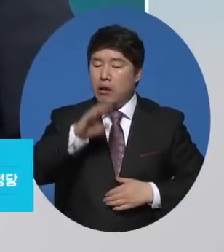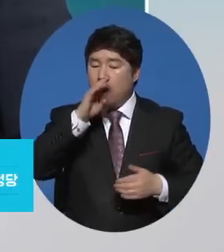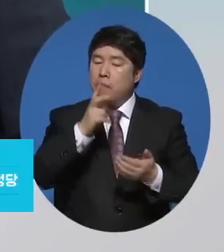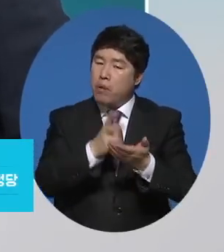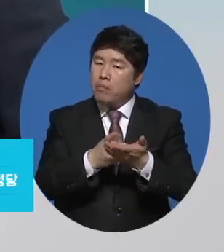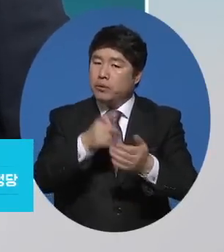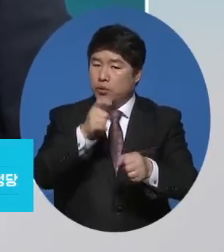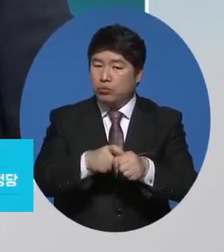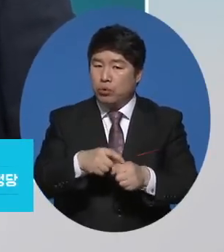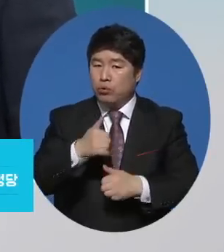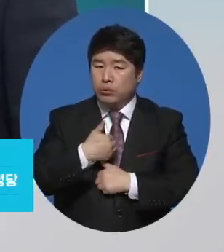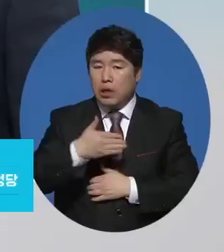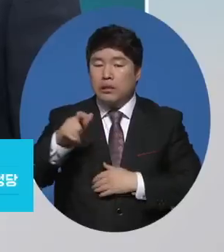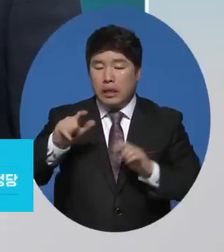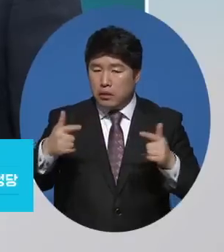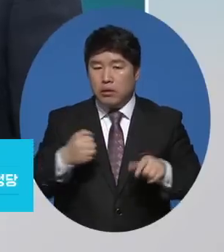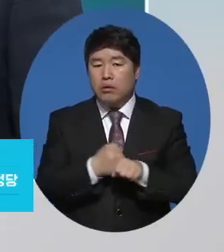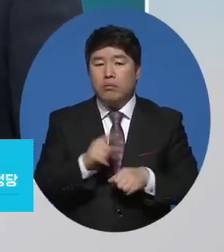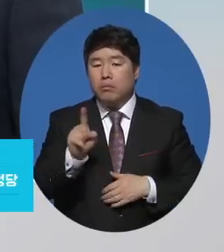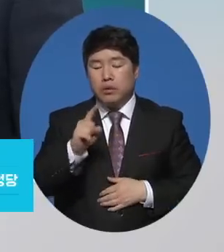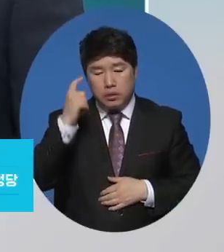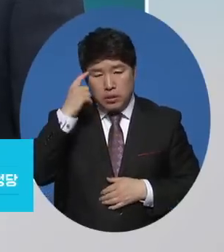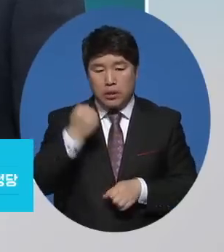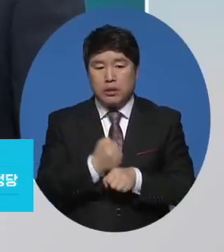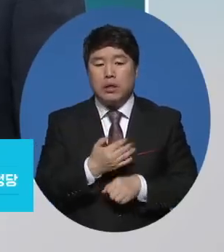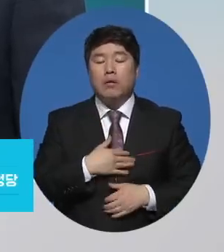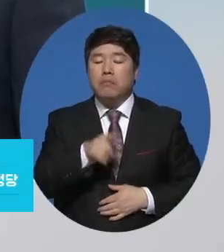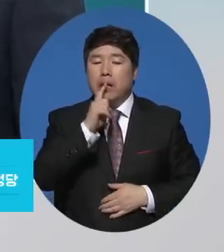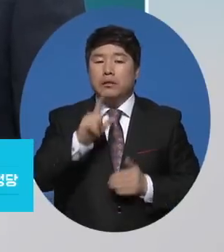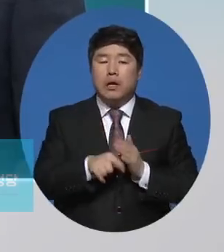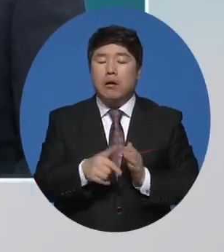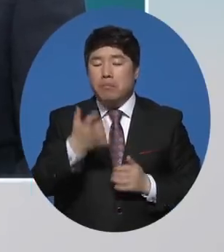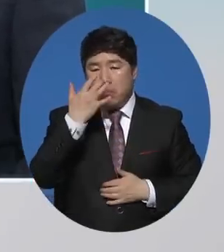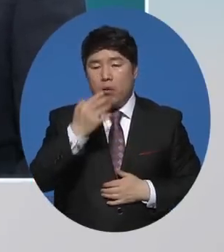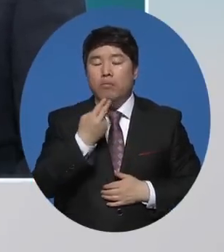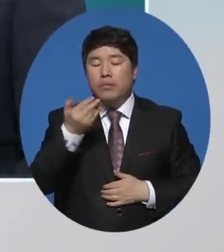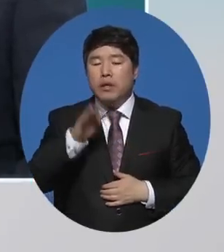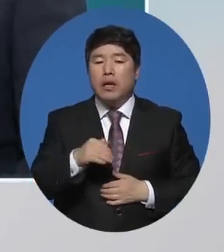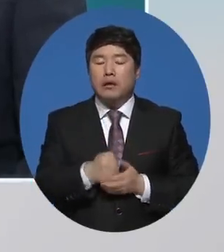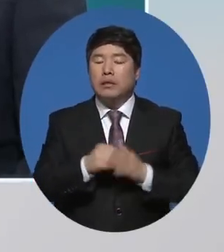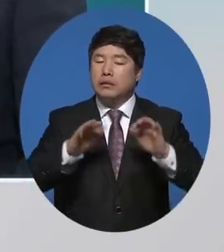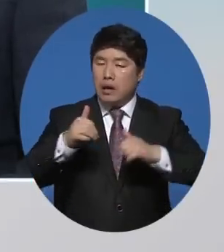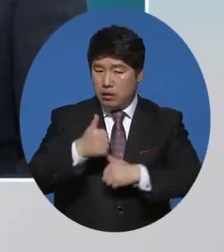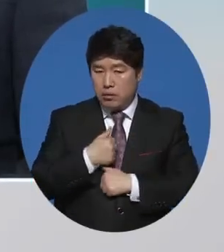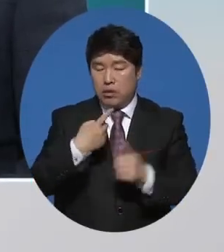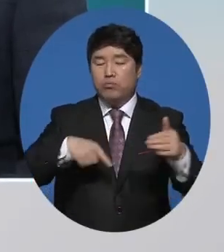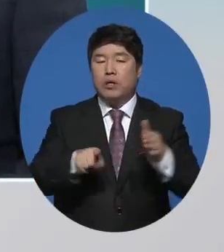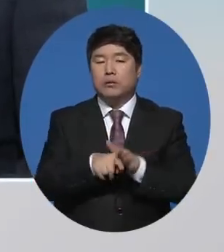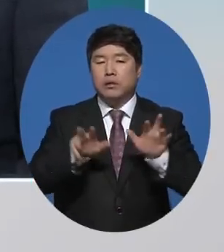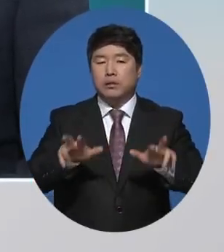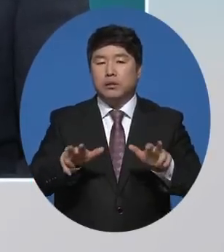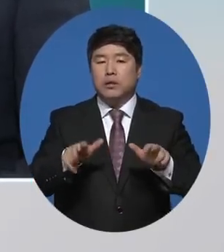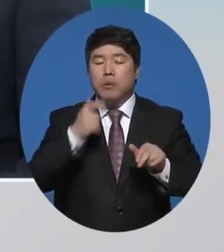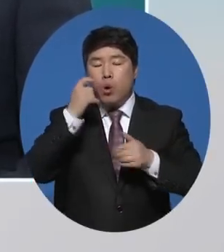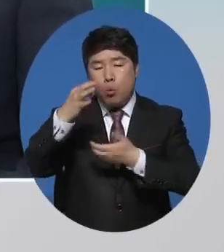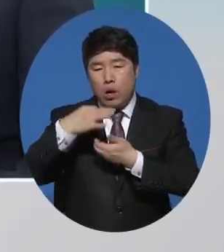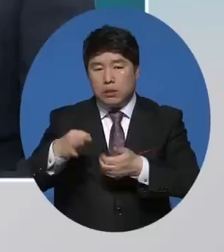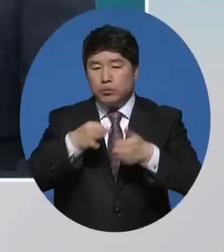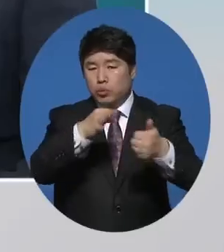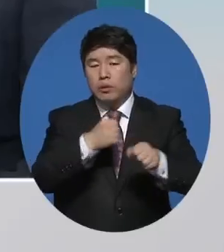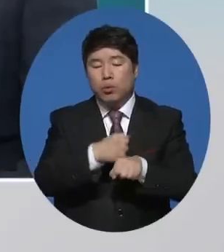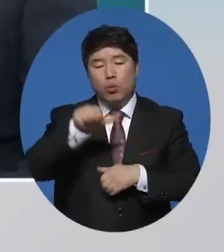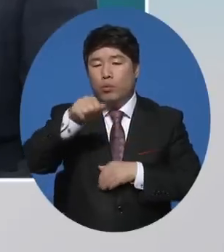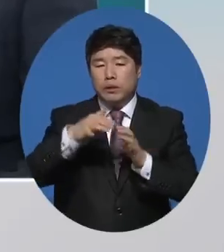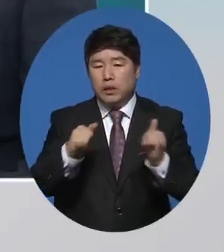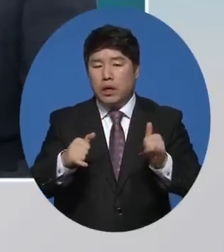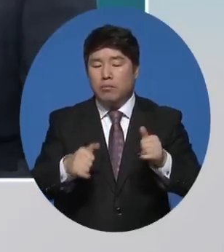방법이다이 점에 대해서는 어떻게 생각하십니까 예 그니까 지금 발언 시간이 별로 없는데요 안보를 위해서 지금 모병을 해서 5만 명을 채워야 됩니다 그렇지